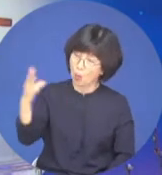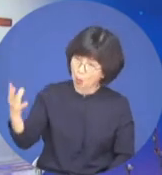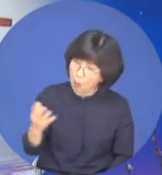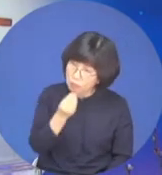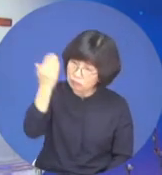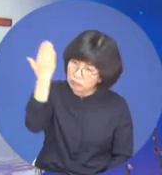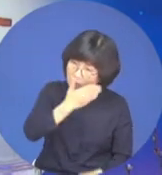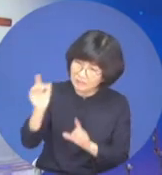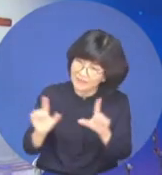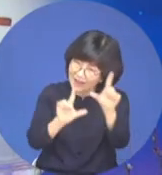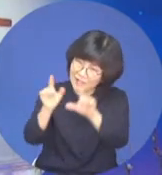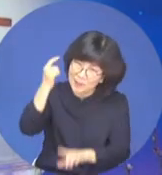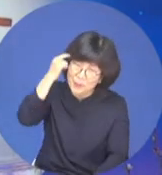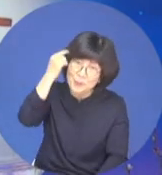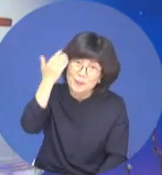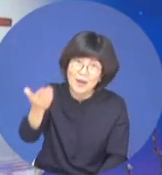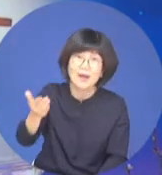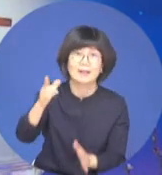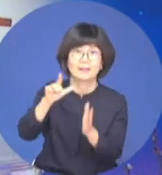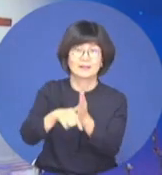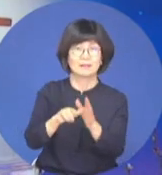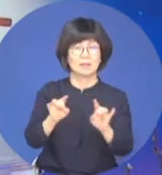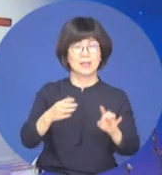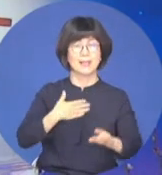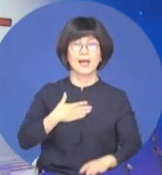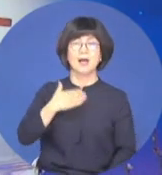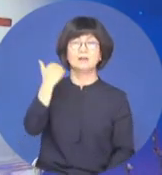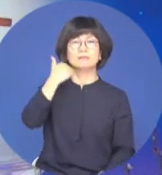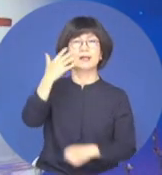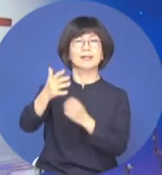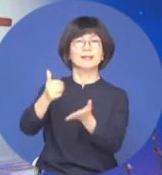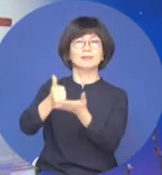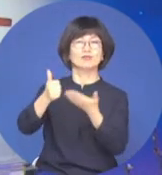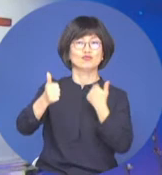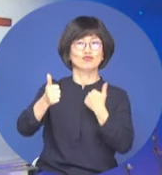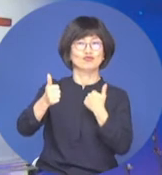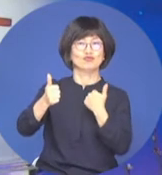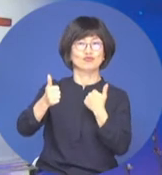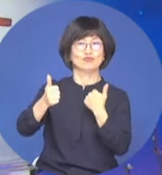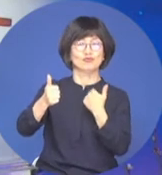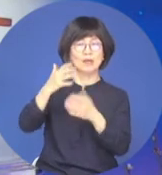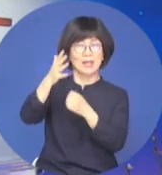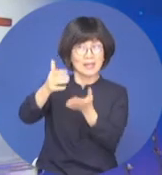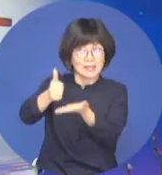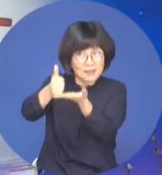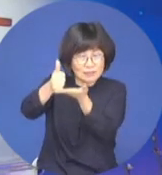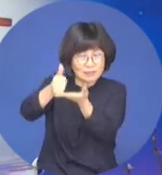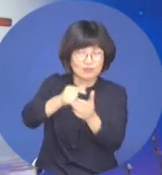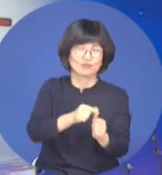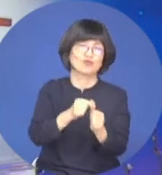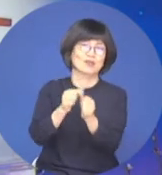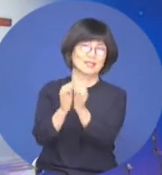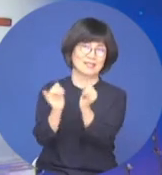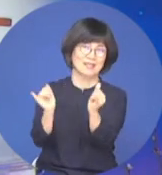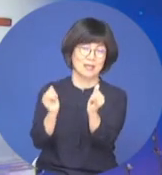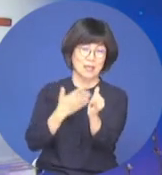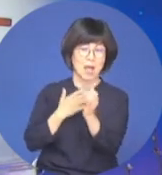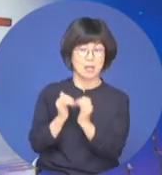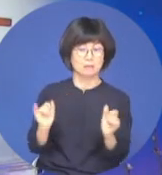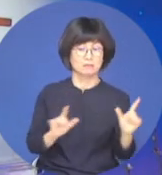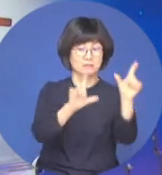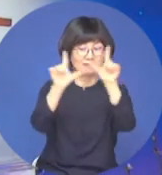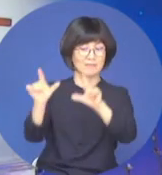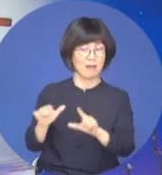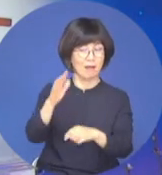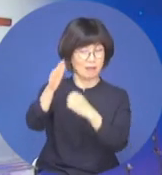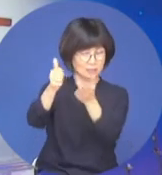살아? 질문할 때마다 나의 하나님이 누구시기 때문에? 바로 구원자이시기 때문에. 나의 하나님, 내 인생에 책임지시는